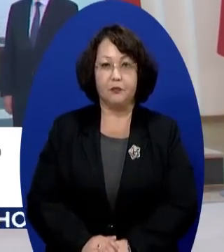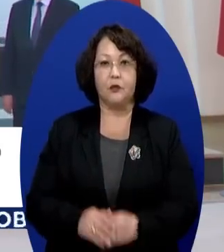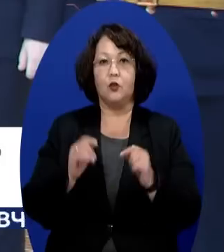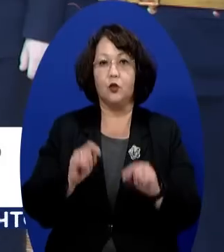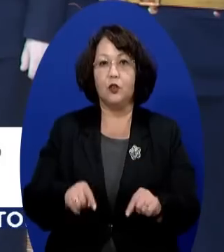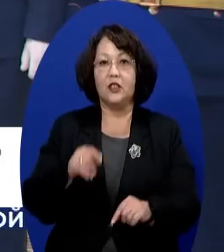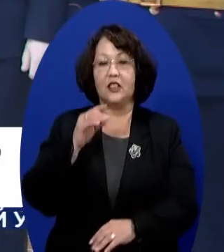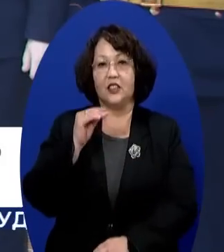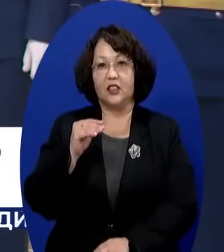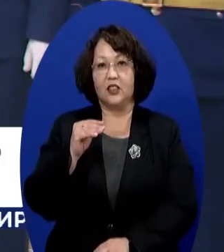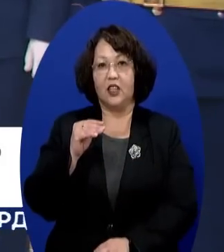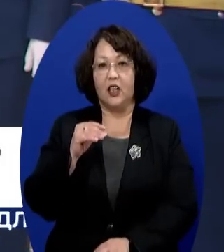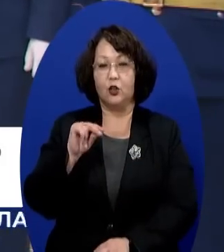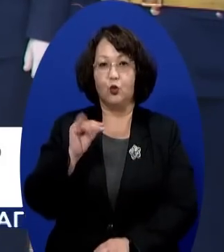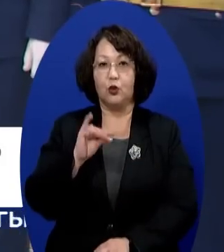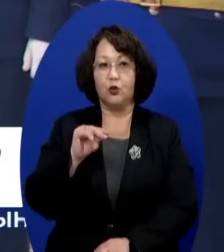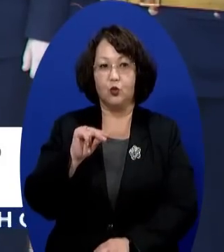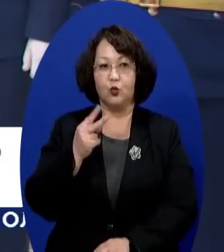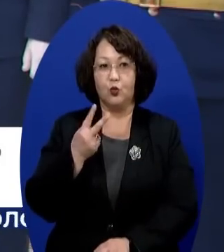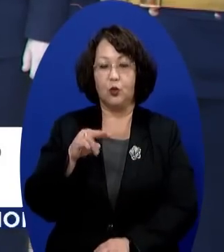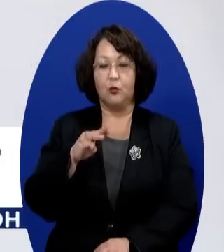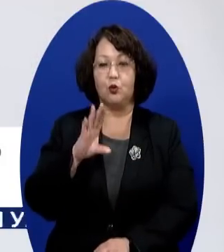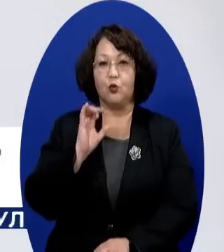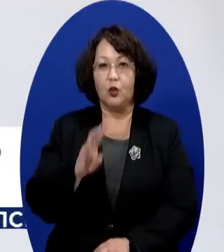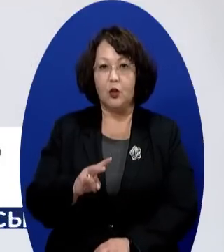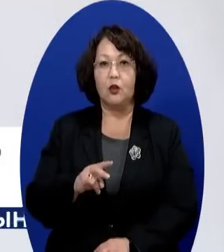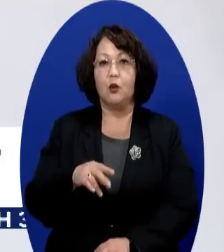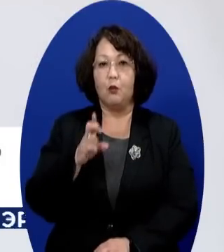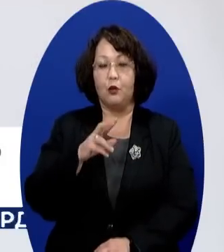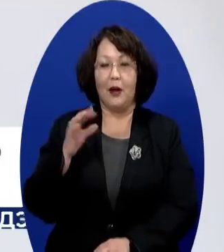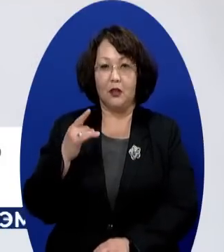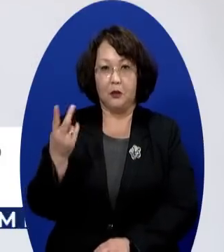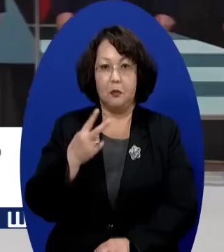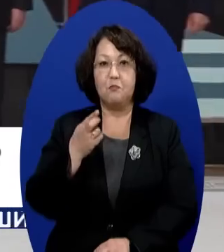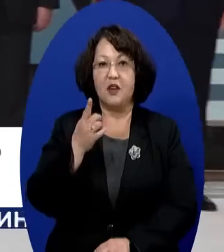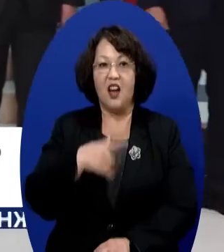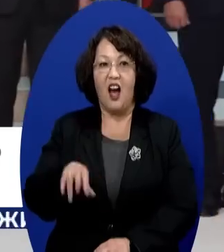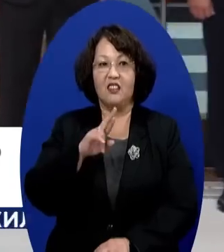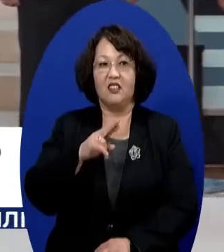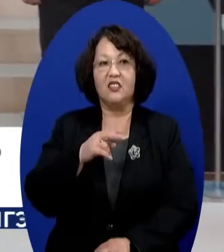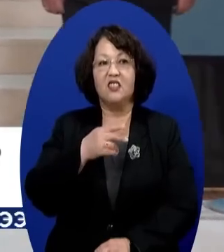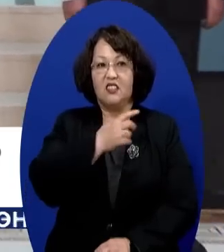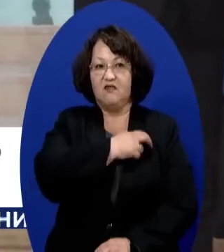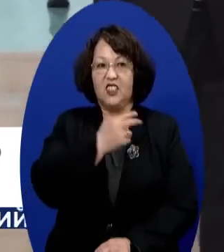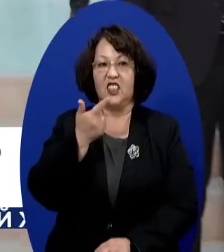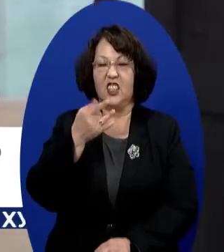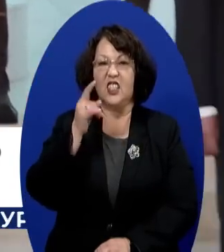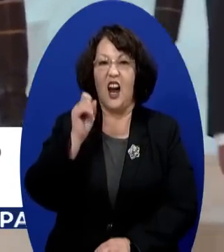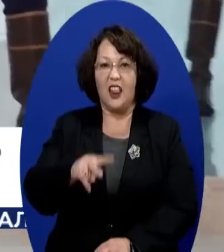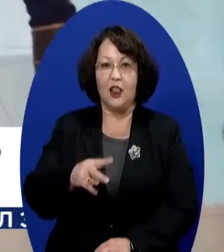Өнөөдөр жамсран жавын чөлтөм сүрэн Лусан Доржийн Болдбаатар нараа бригадын генерал болсноор онцгой байдлын алба дөрвөн бригадын генерал тавлж